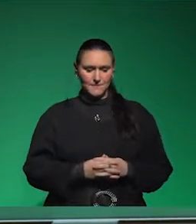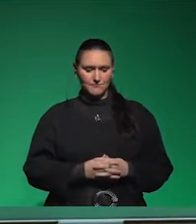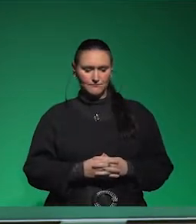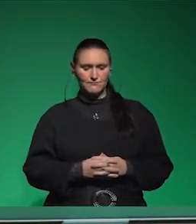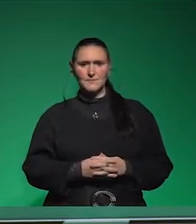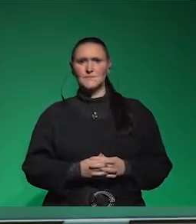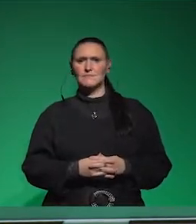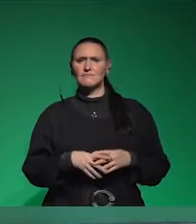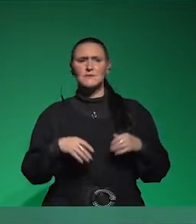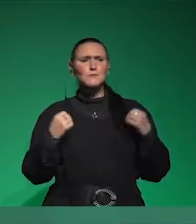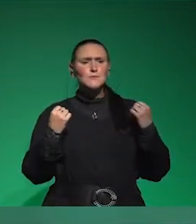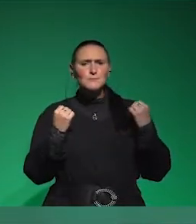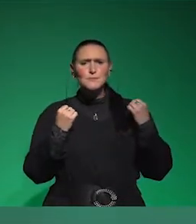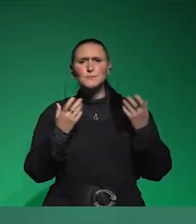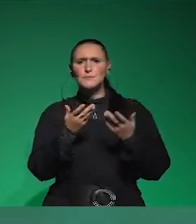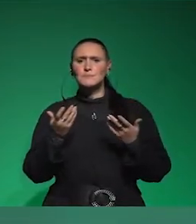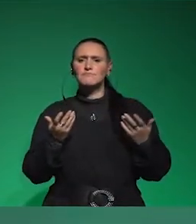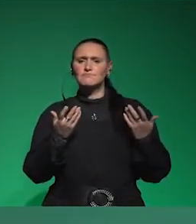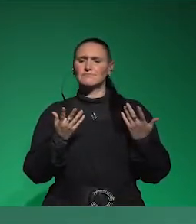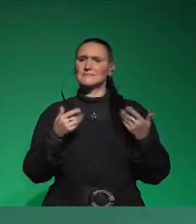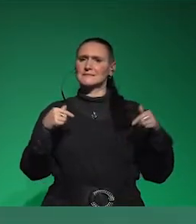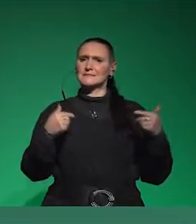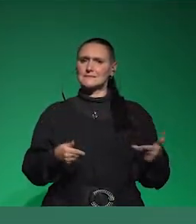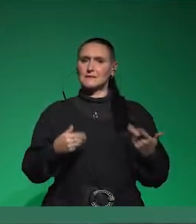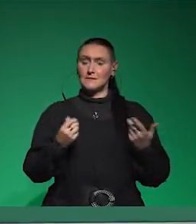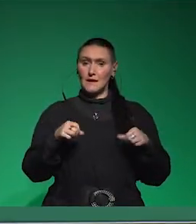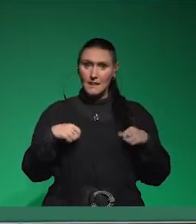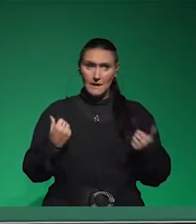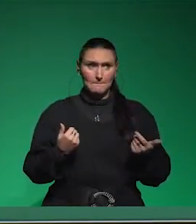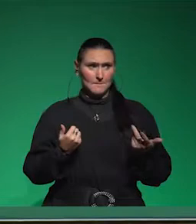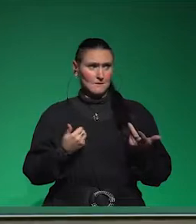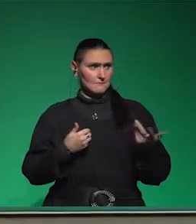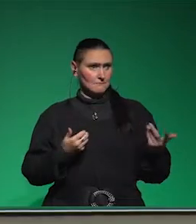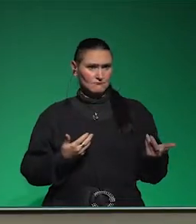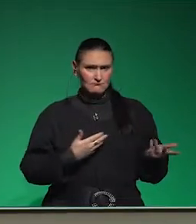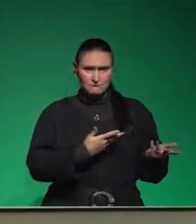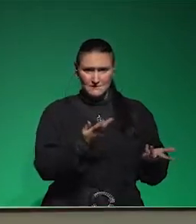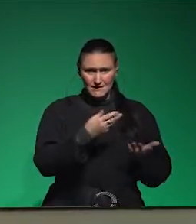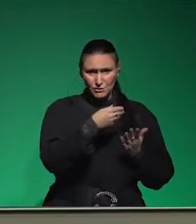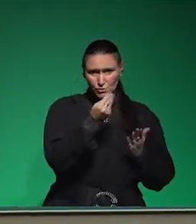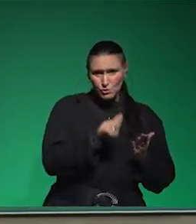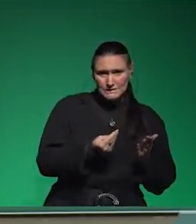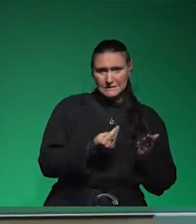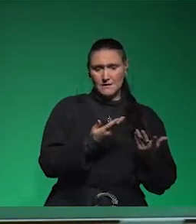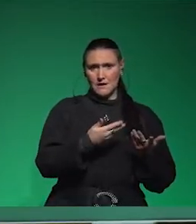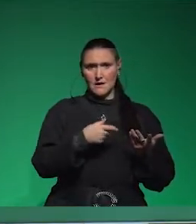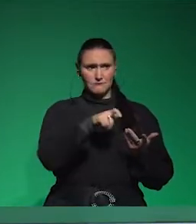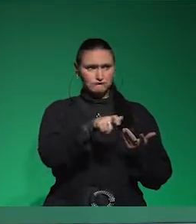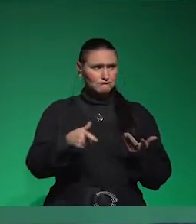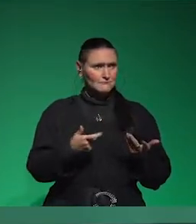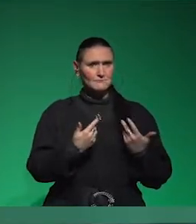Ja, fantastisch, was wir hier erleben können, also was Sie alles tun, die Künstler und diese